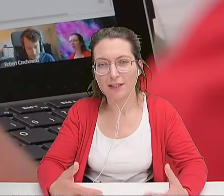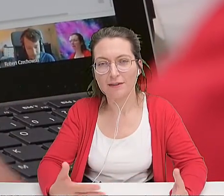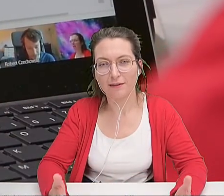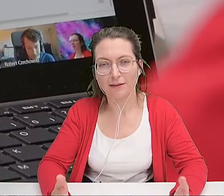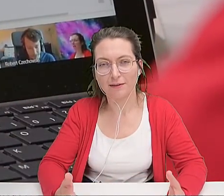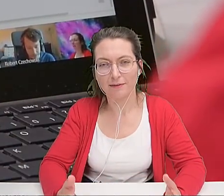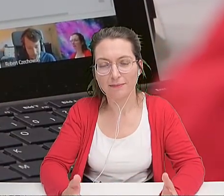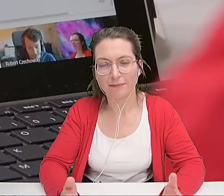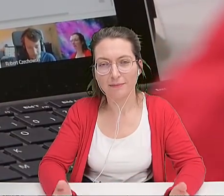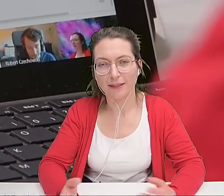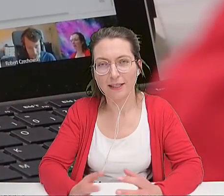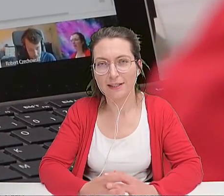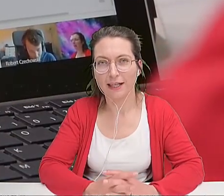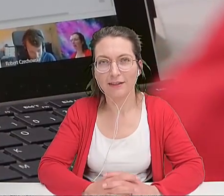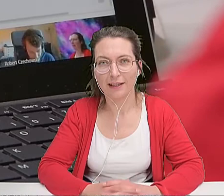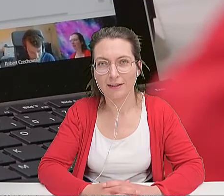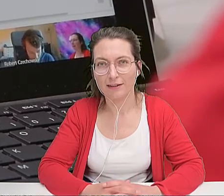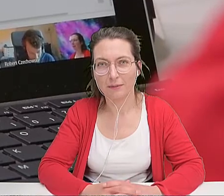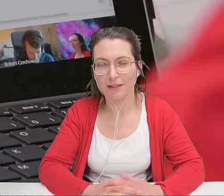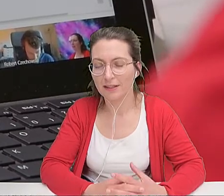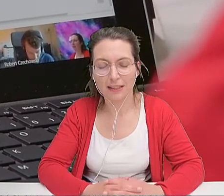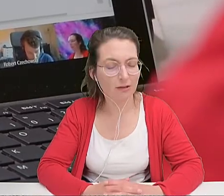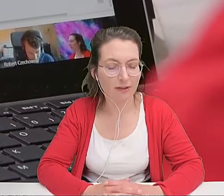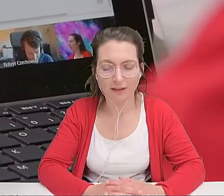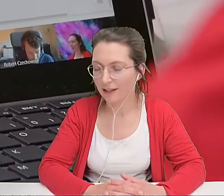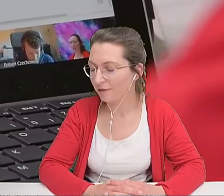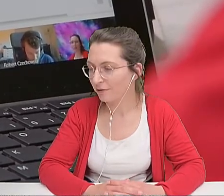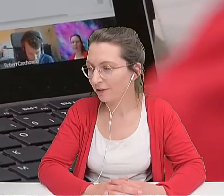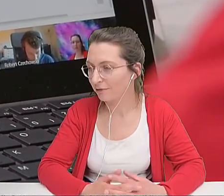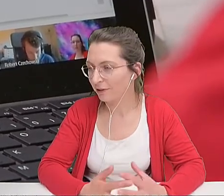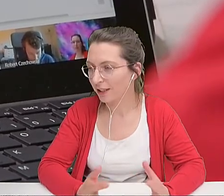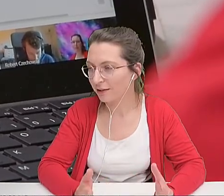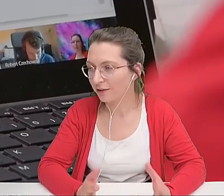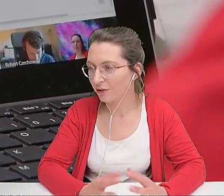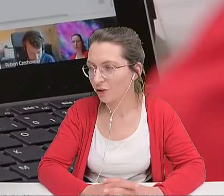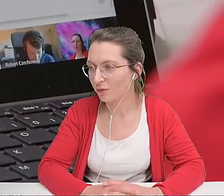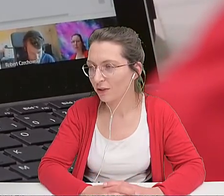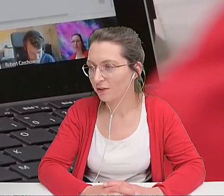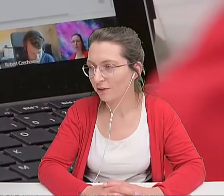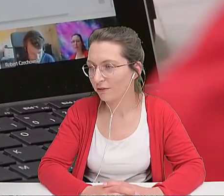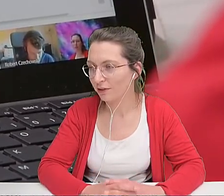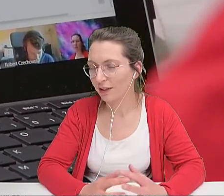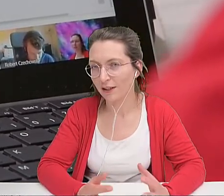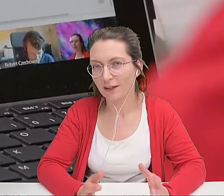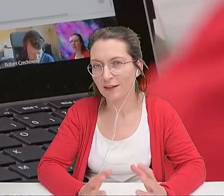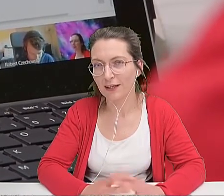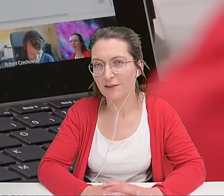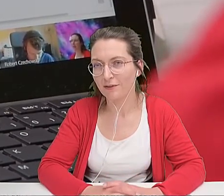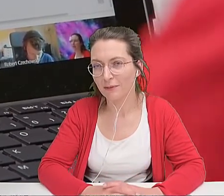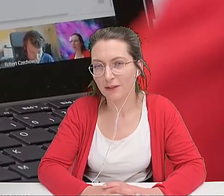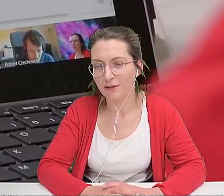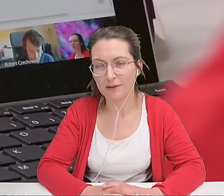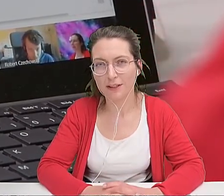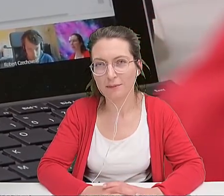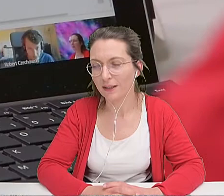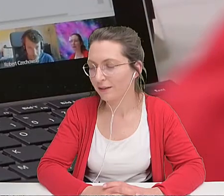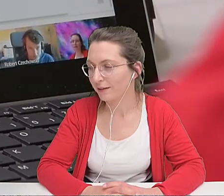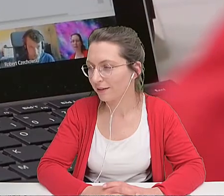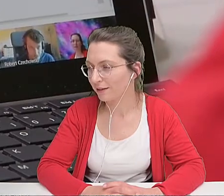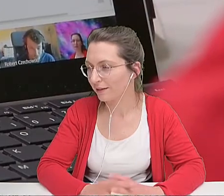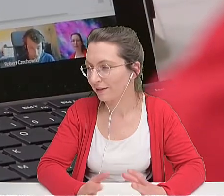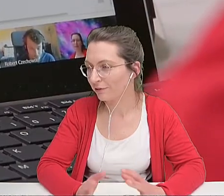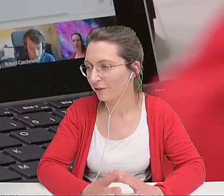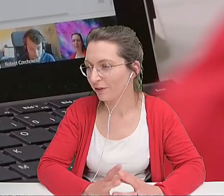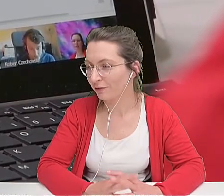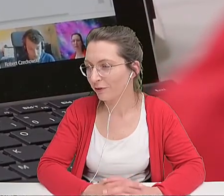Schritt alles lernen kann. Deshalb ist es nicht nur eine Sache für Kinder oder Schüler, sondern wirklich jeglichen Alters. Wenn man es noch nie gemacht hat,